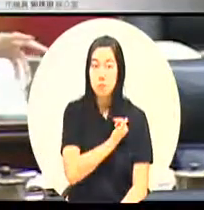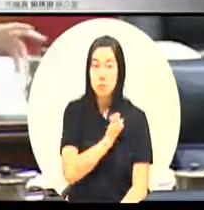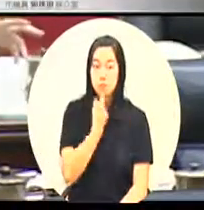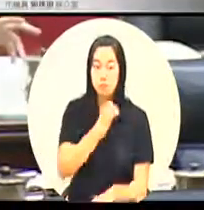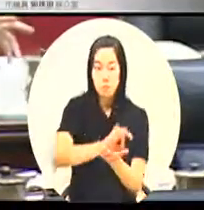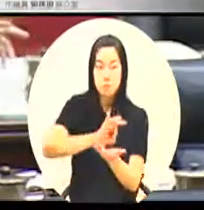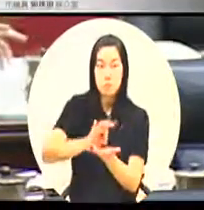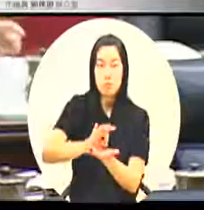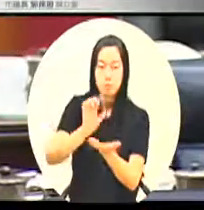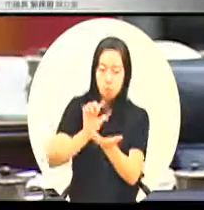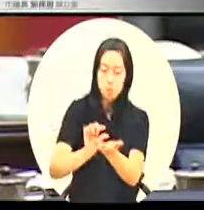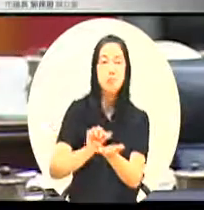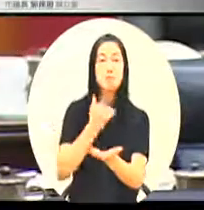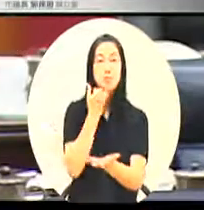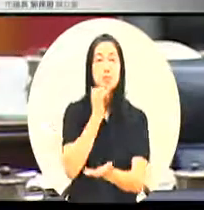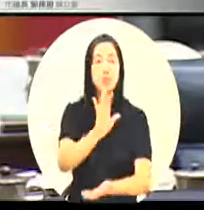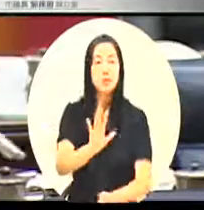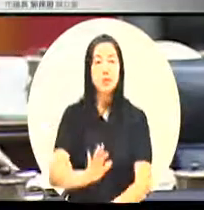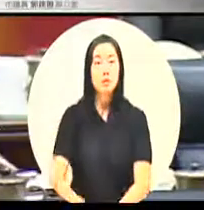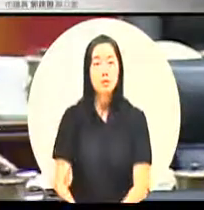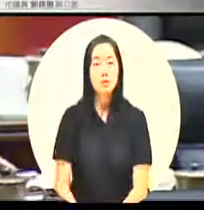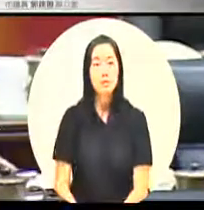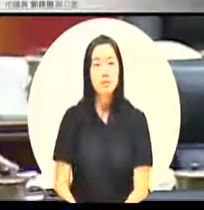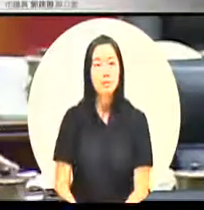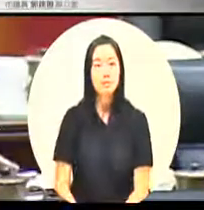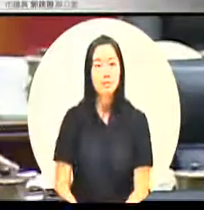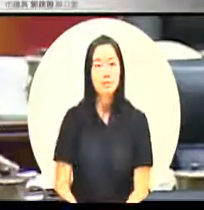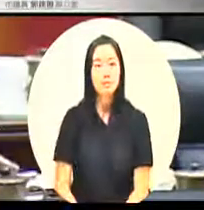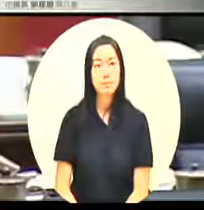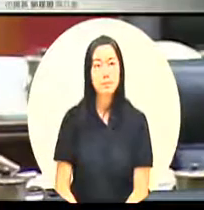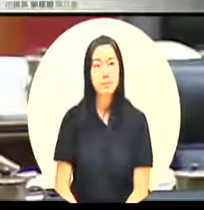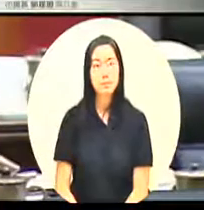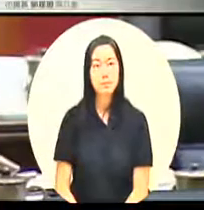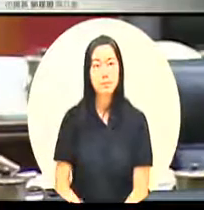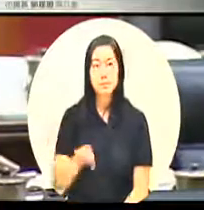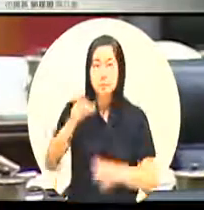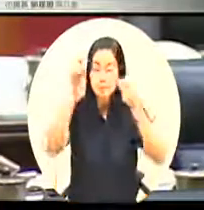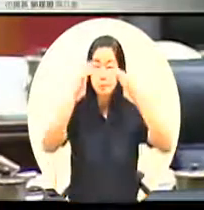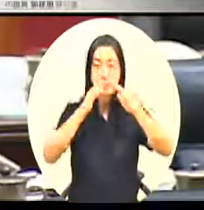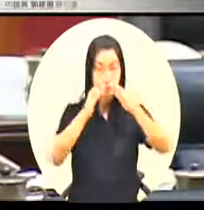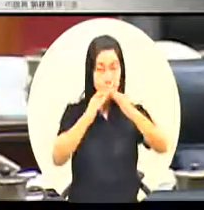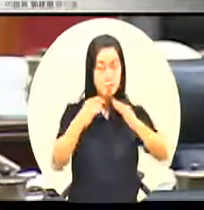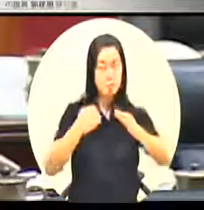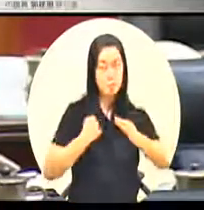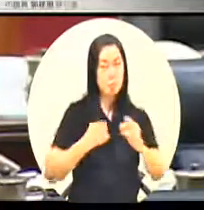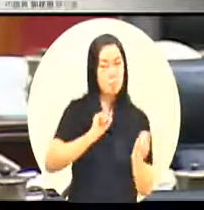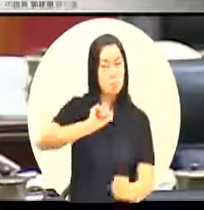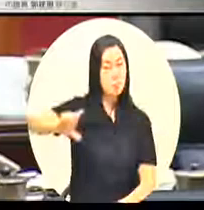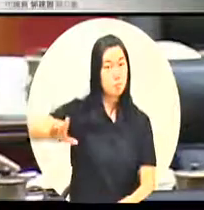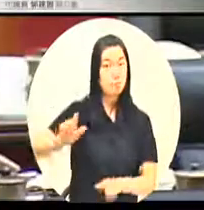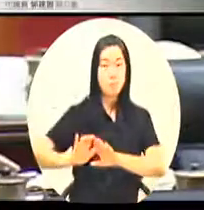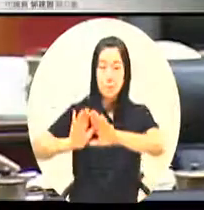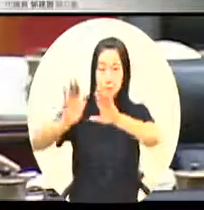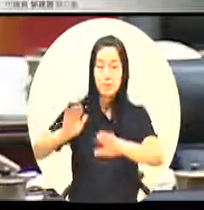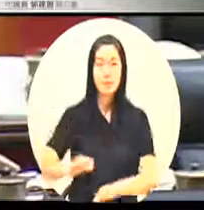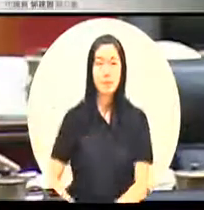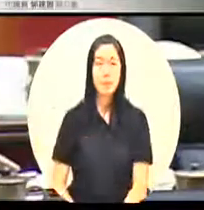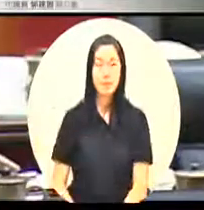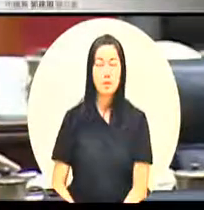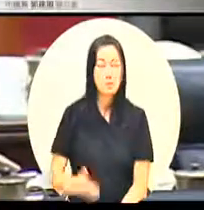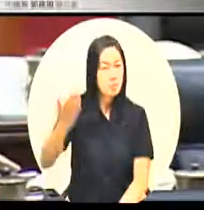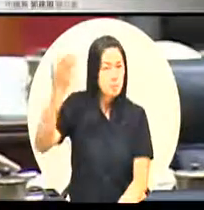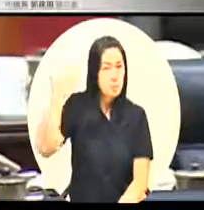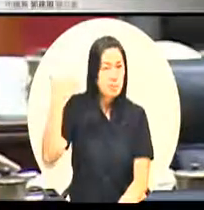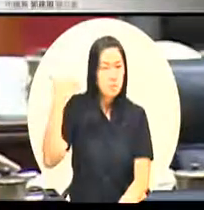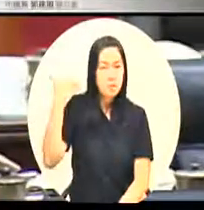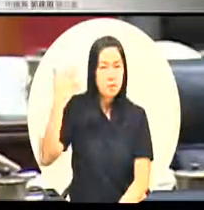优势。接下来咧，我们第二个成本优势，市长，咱高雄市比人家进步的，咱对几啊年前，咱就